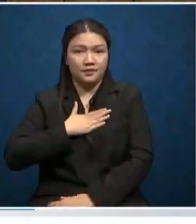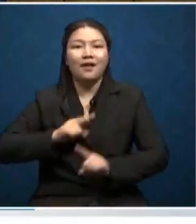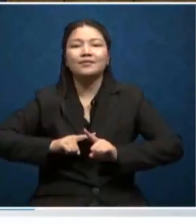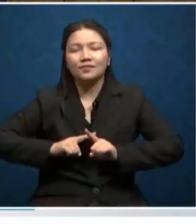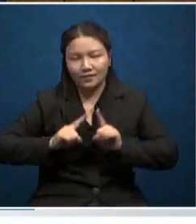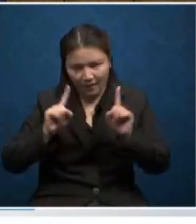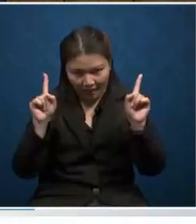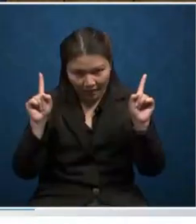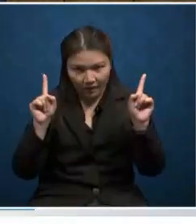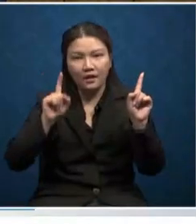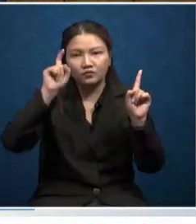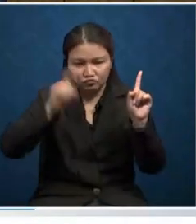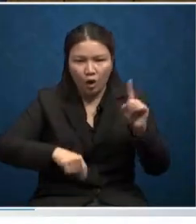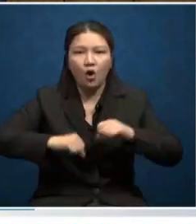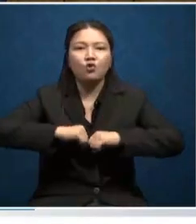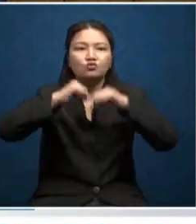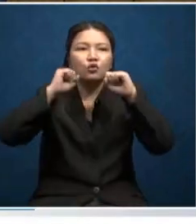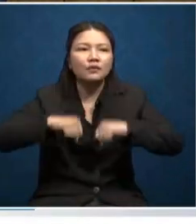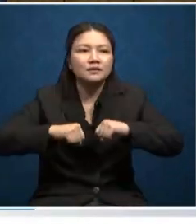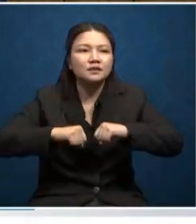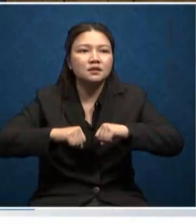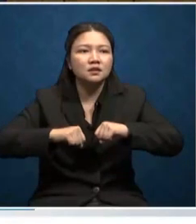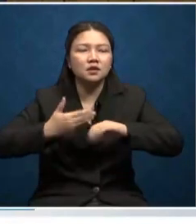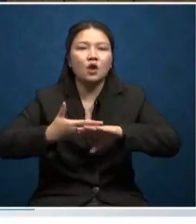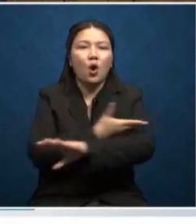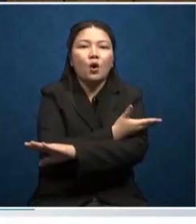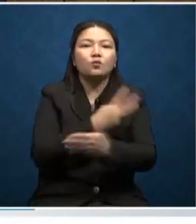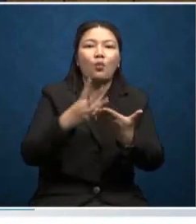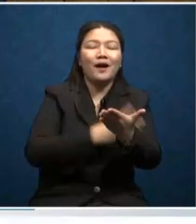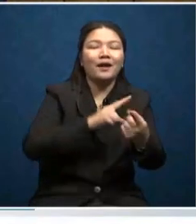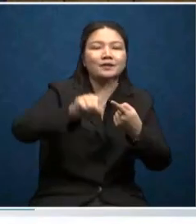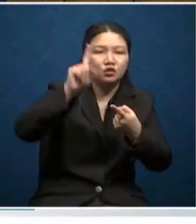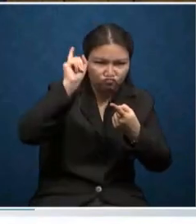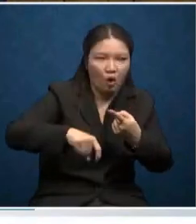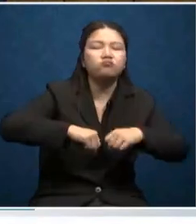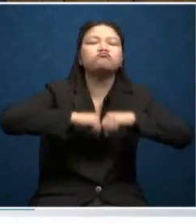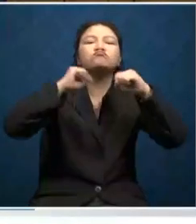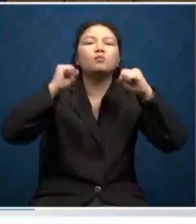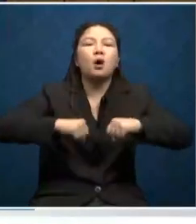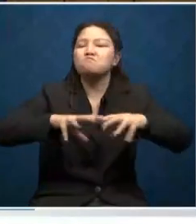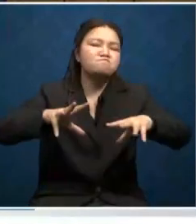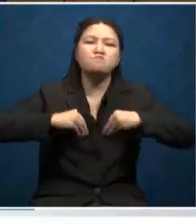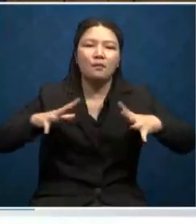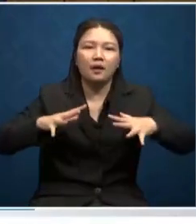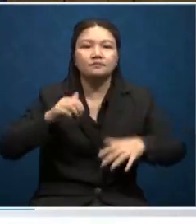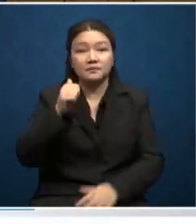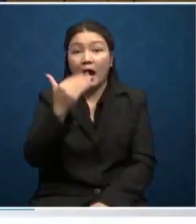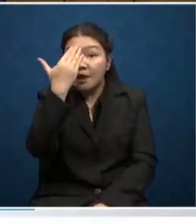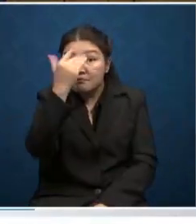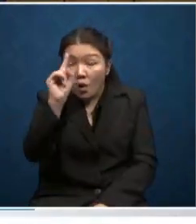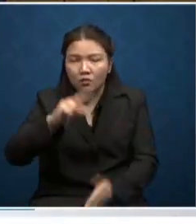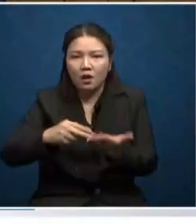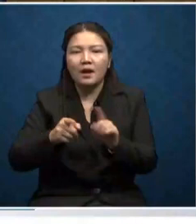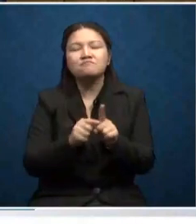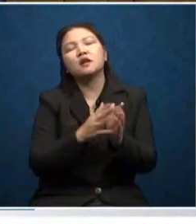จะลงมติไม่รับหลักการในวาระที่1เพื่อที่กระบวนการตรากฎหมายเนี่ยจะได้เดิน